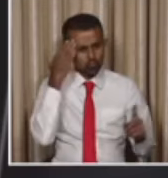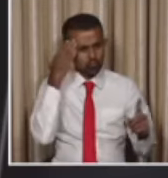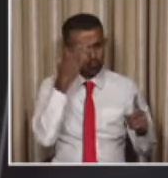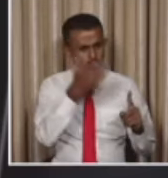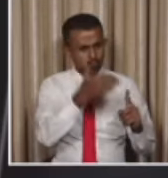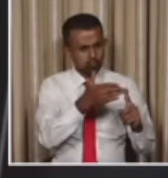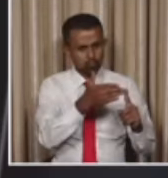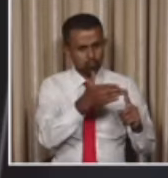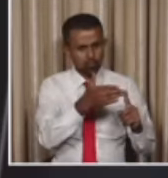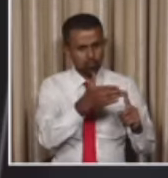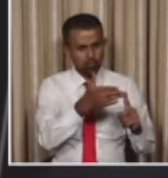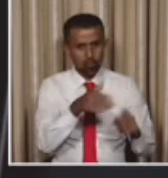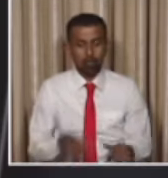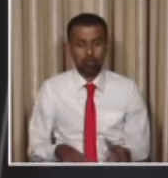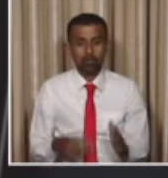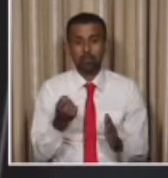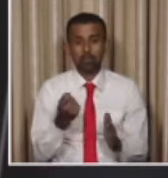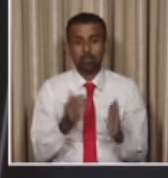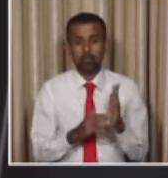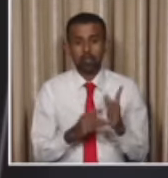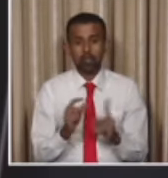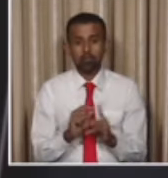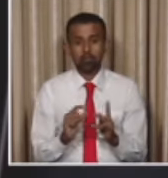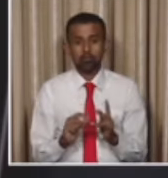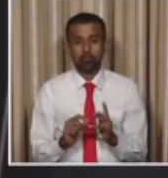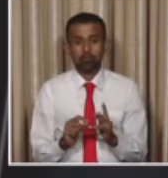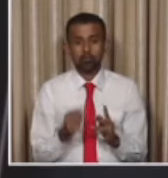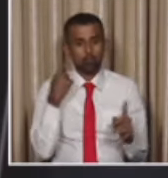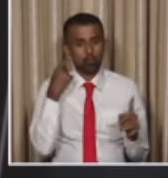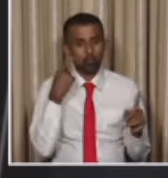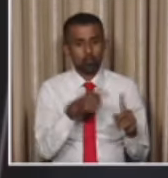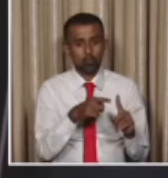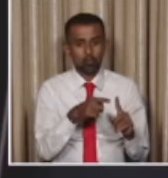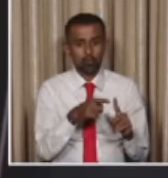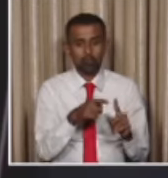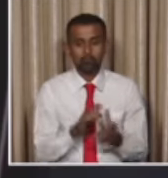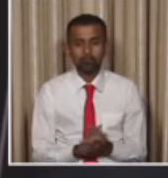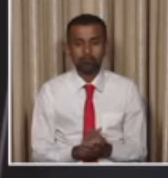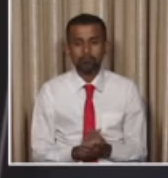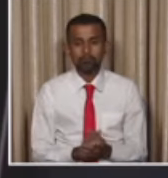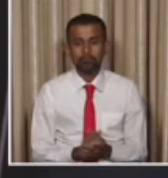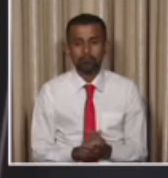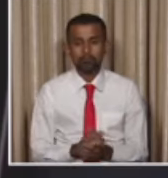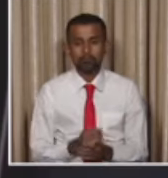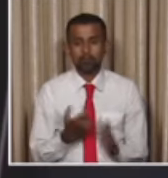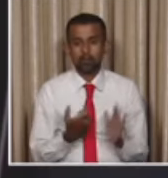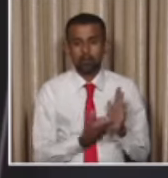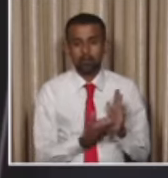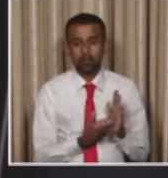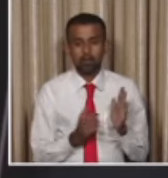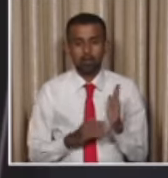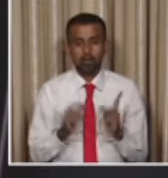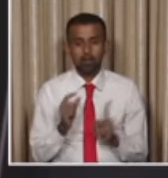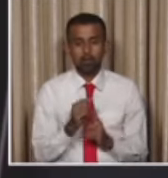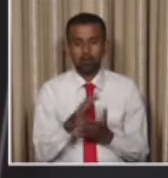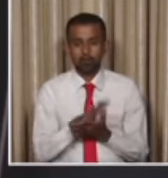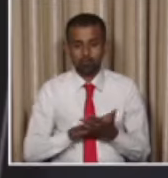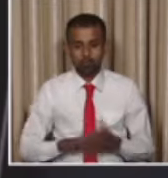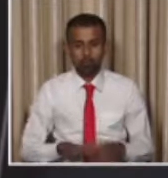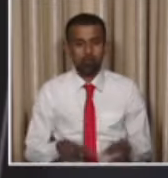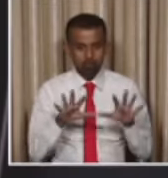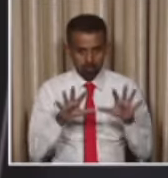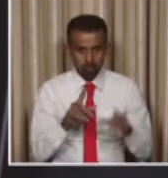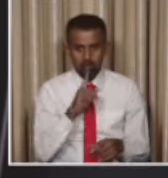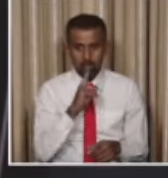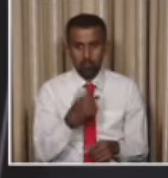කිසි කරුණක් කරනවා. අද මුදල් අමාත්‍යාංශයේ මුදල් විෂය පිළිබඳ මේ රංජි සියඹලා පිටි ඇමතිතුමා පැහැදිලි කරේ. ඒක